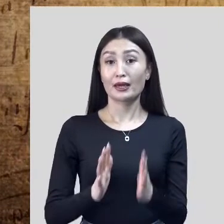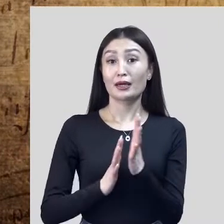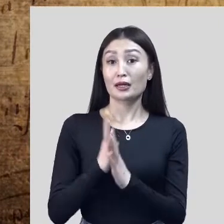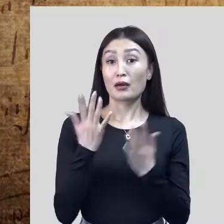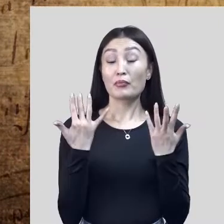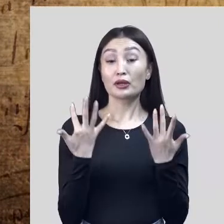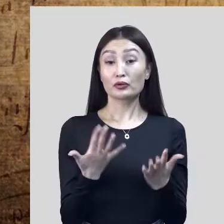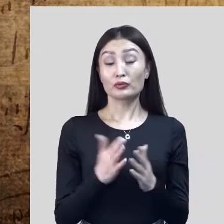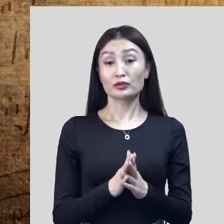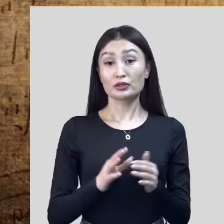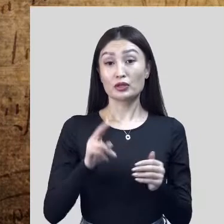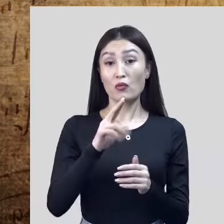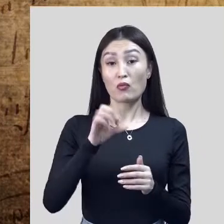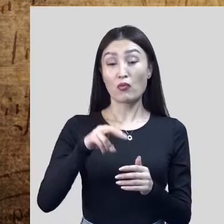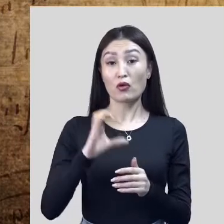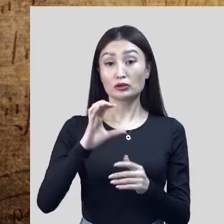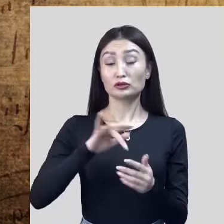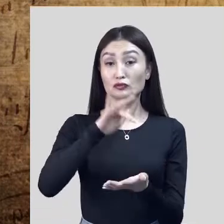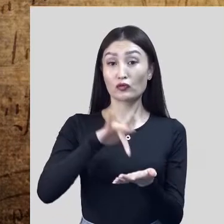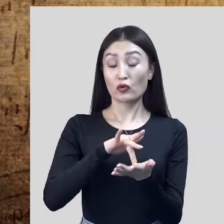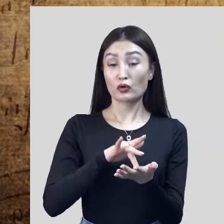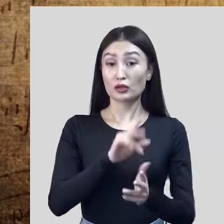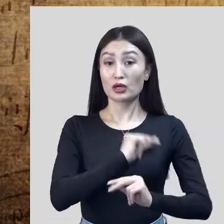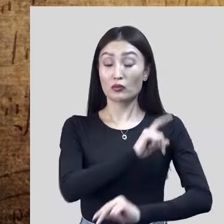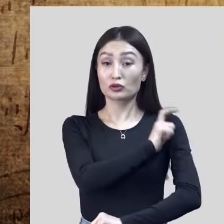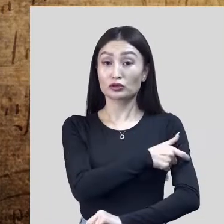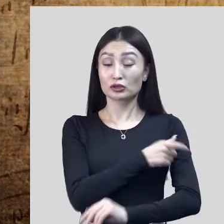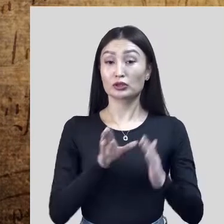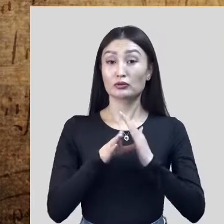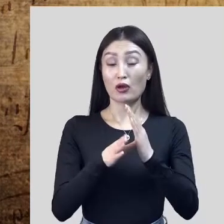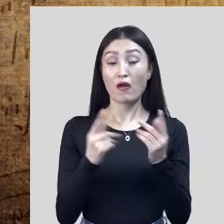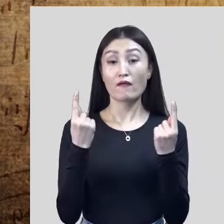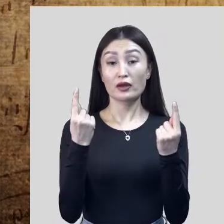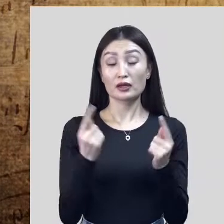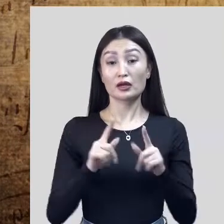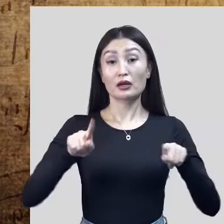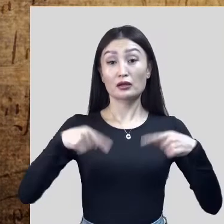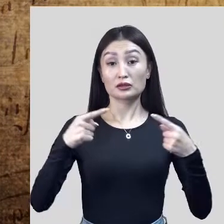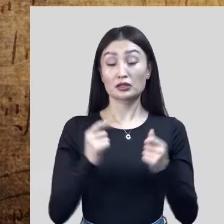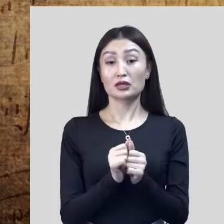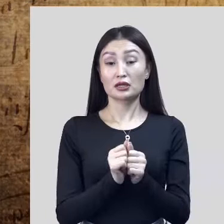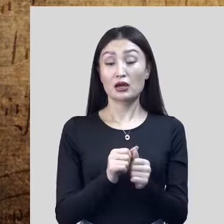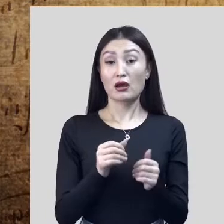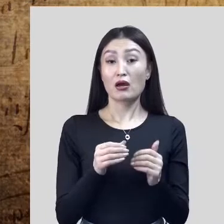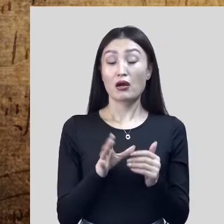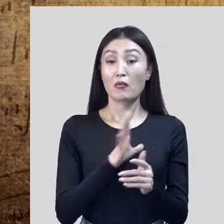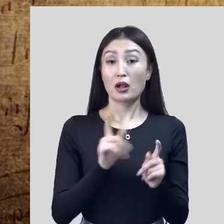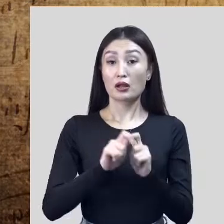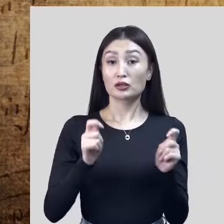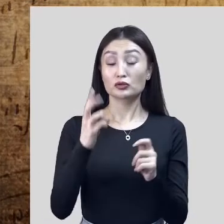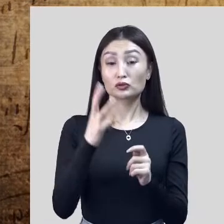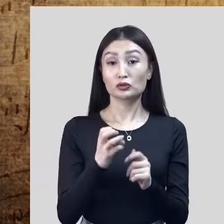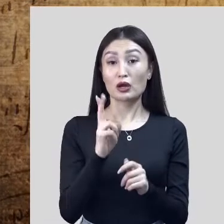Растущая потребность полиса в земле, сырье, рабочей силе способствовали великой греческой колонизации. Было основано около